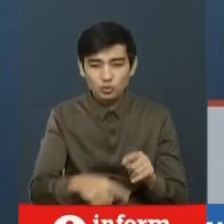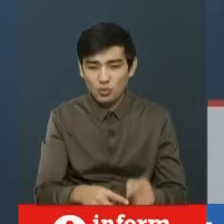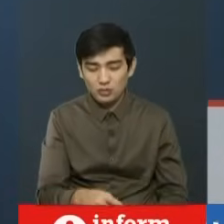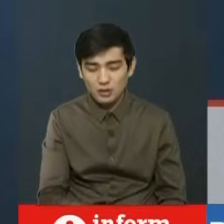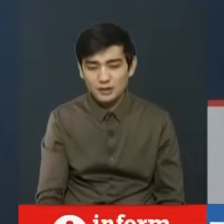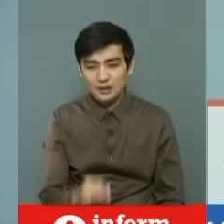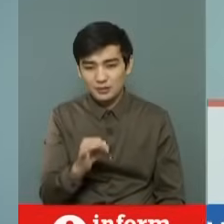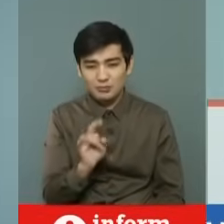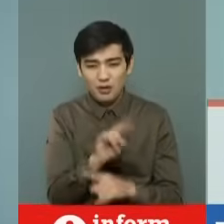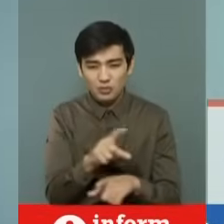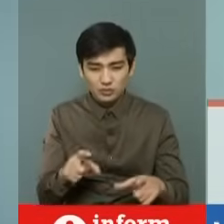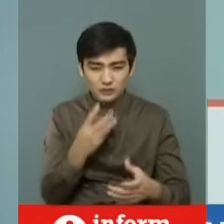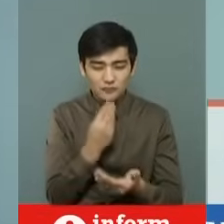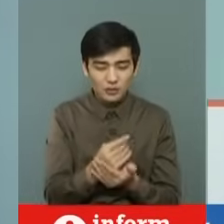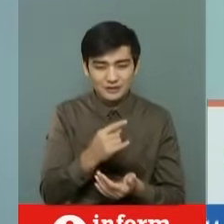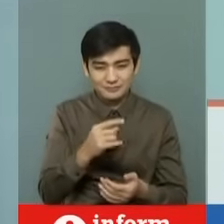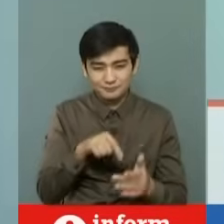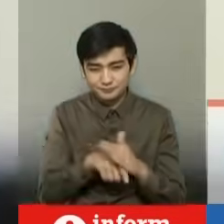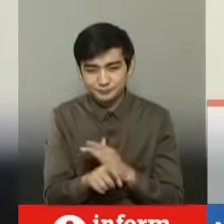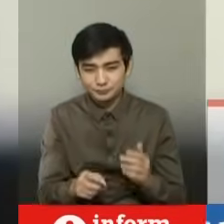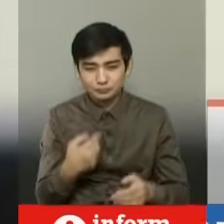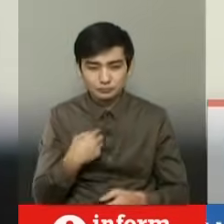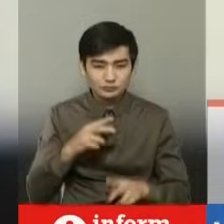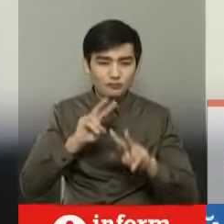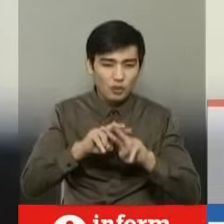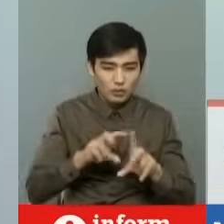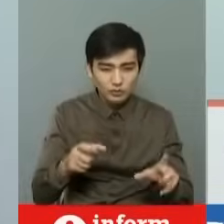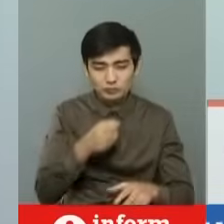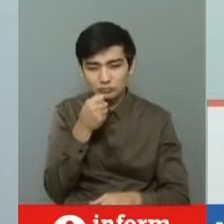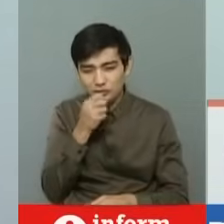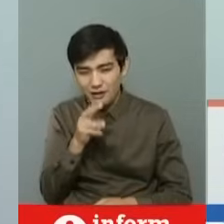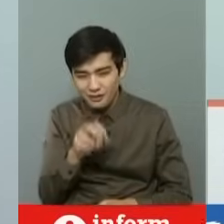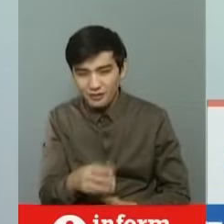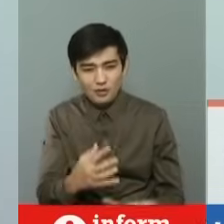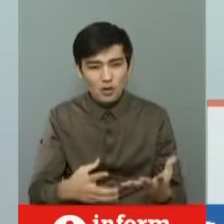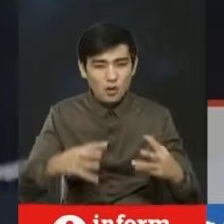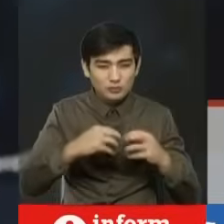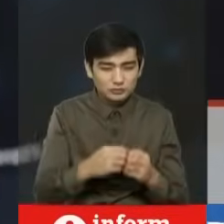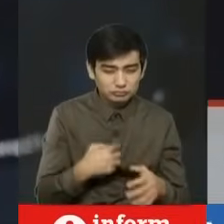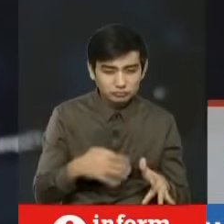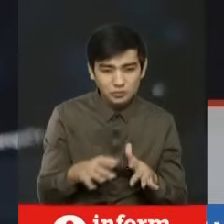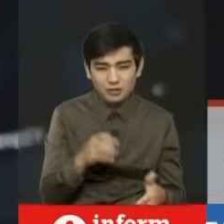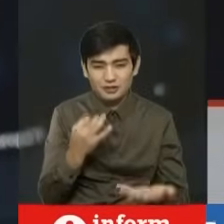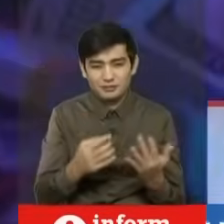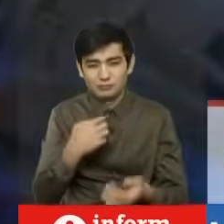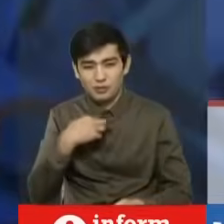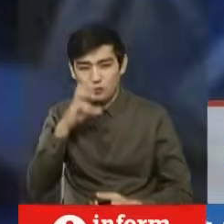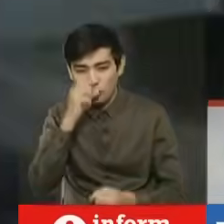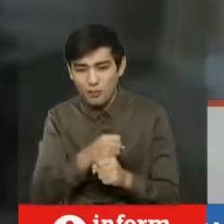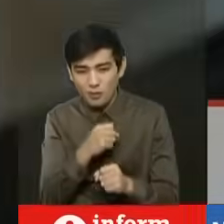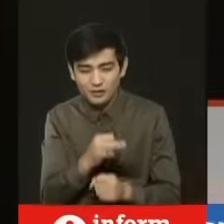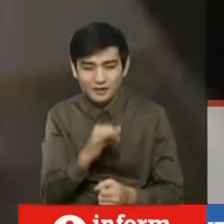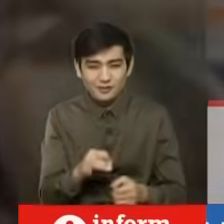заманивают свои сети казахстанцев прикрывая звёздами телеканалами общественными деятелями зачастую видео монтируется из отрывка